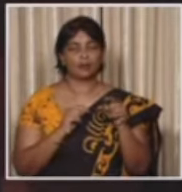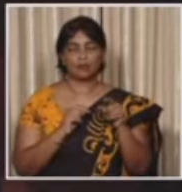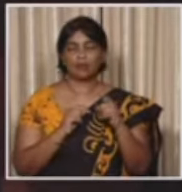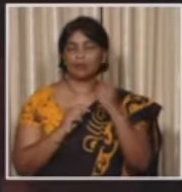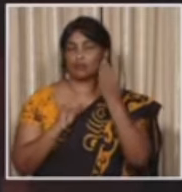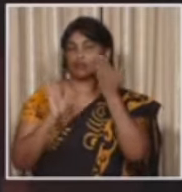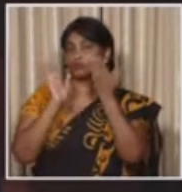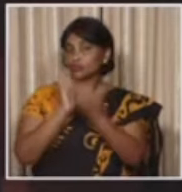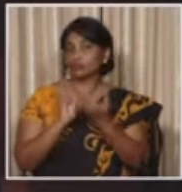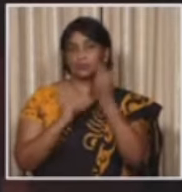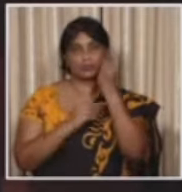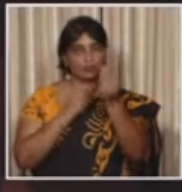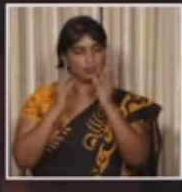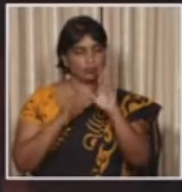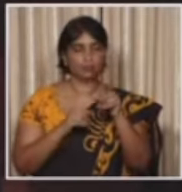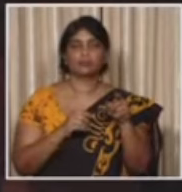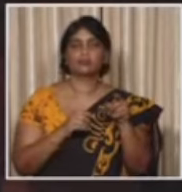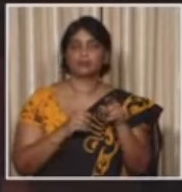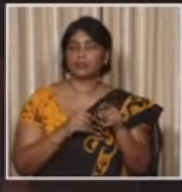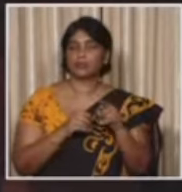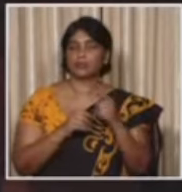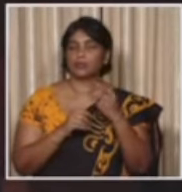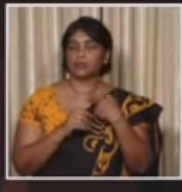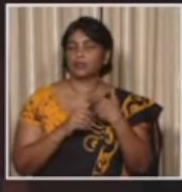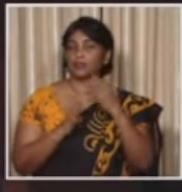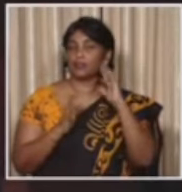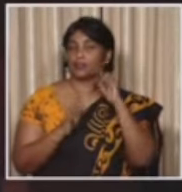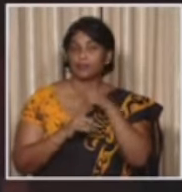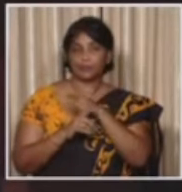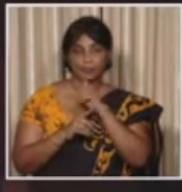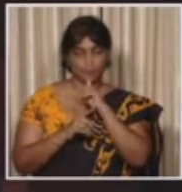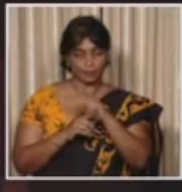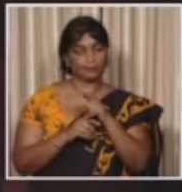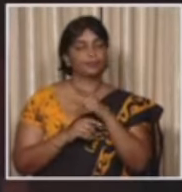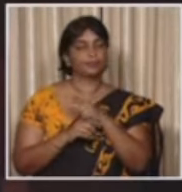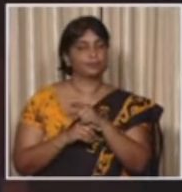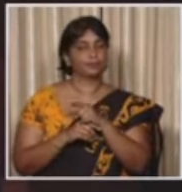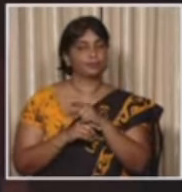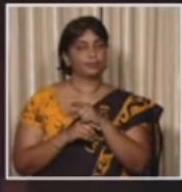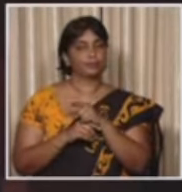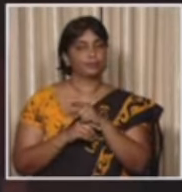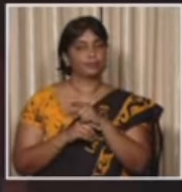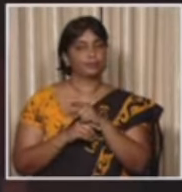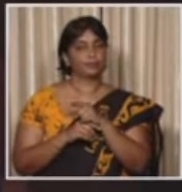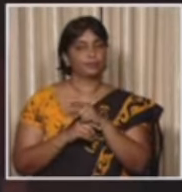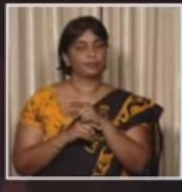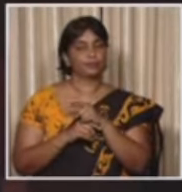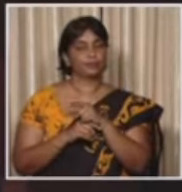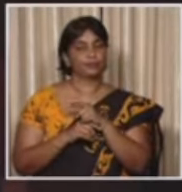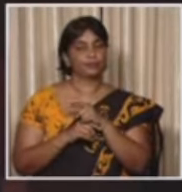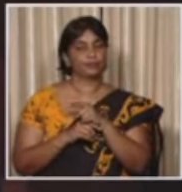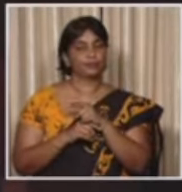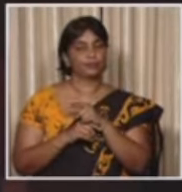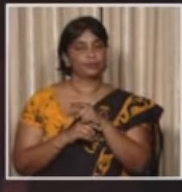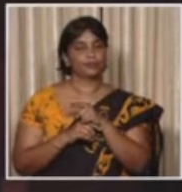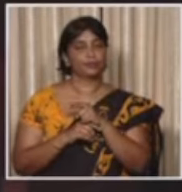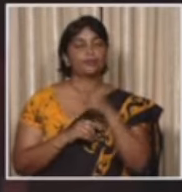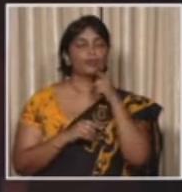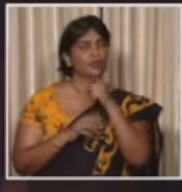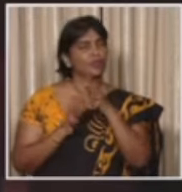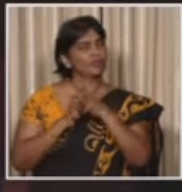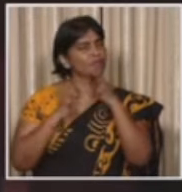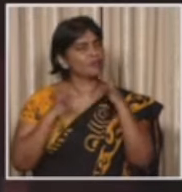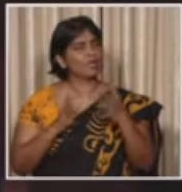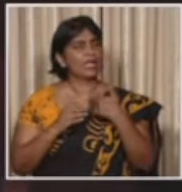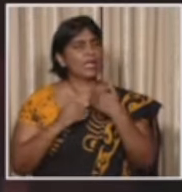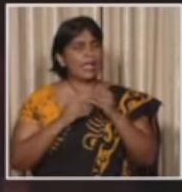ආදර්ශ ලබා දීලා තිබෙනවා. කන්ෆියුෂියස් කියනවා, "It does not matter how slowly you go, so long as